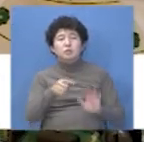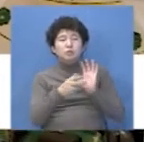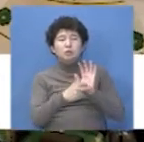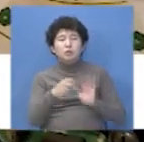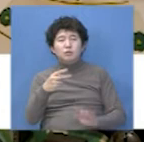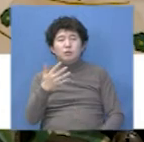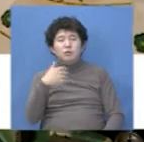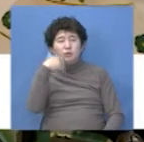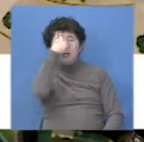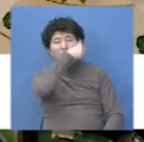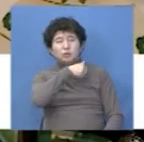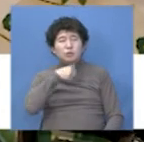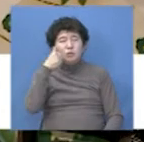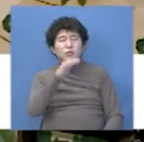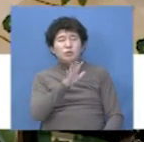1825 году